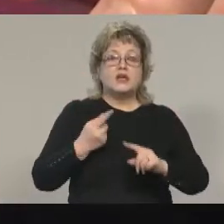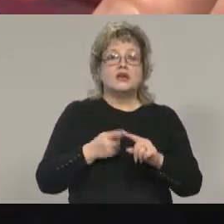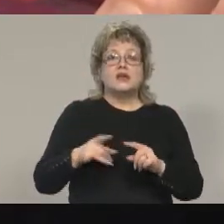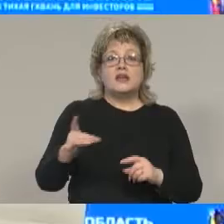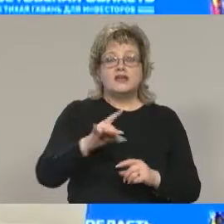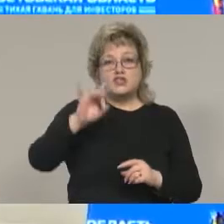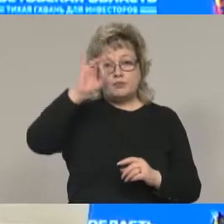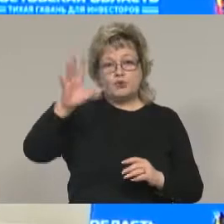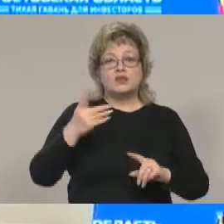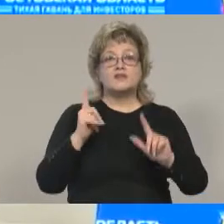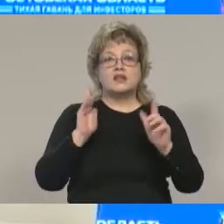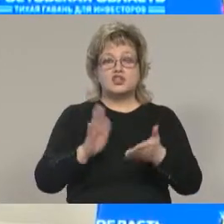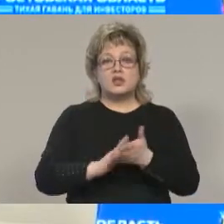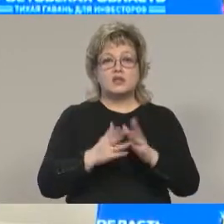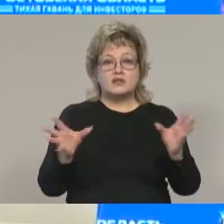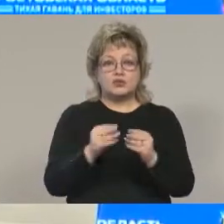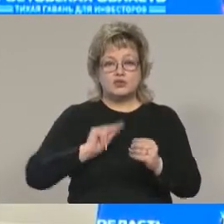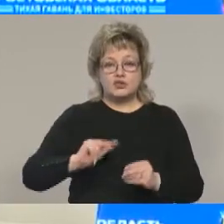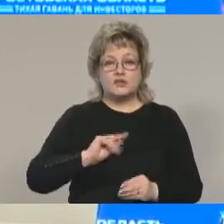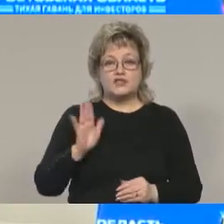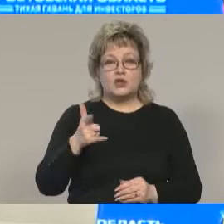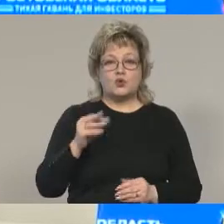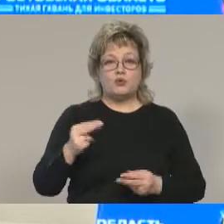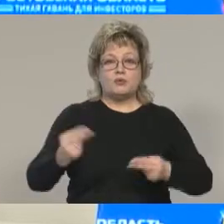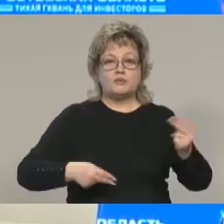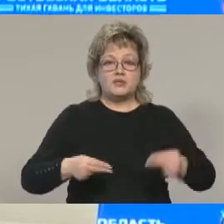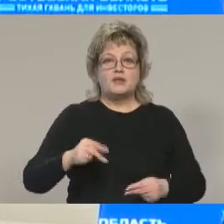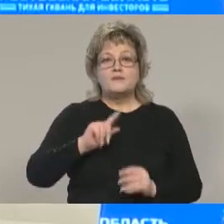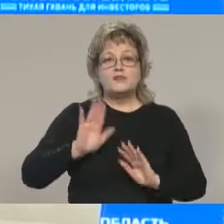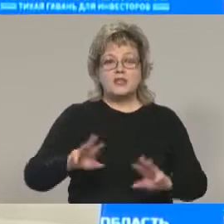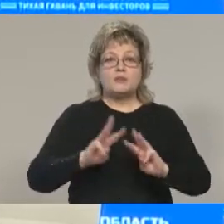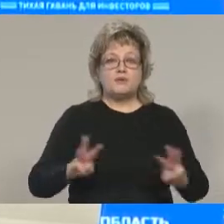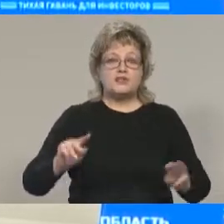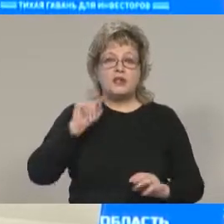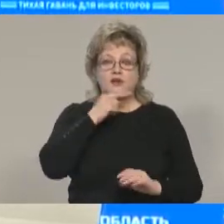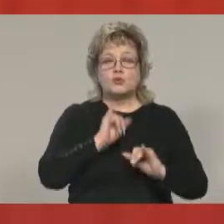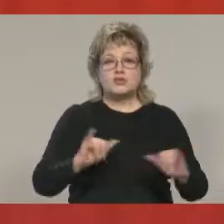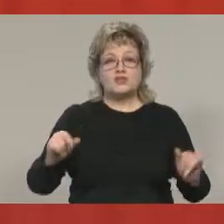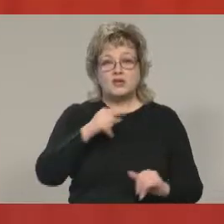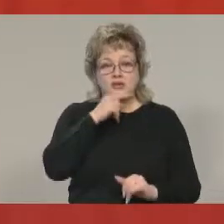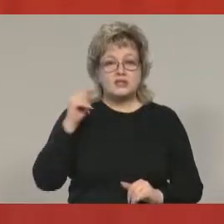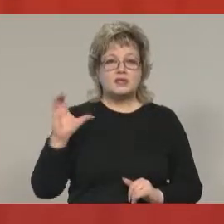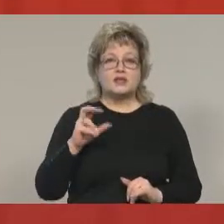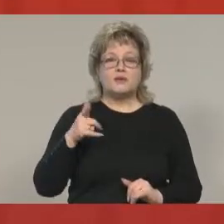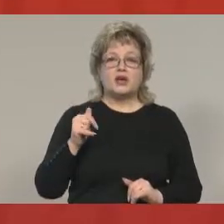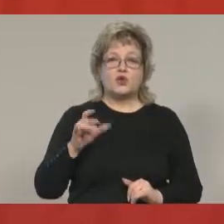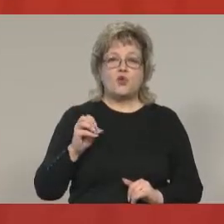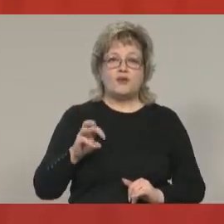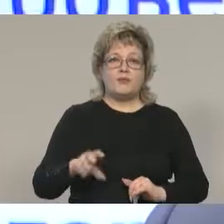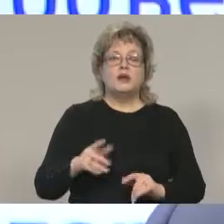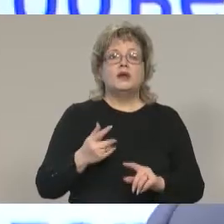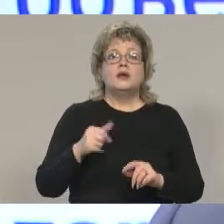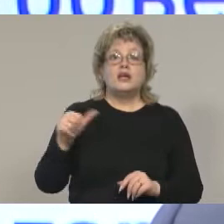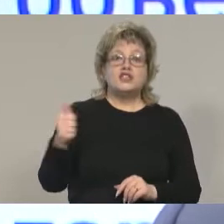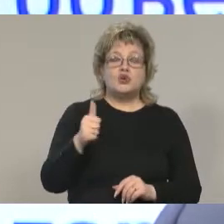«Региональные чемпионы». Соглашение о сотрудничестве Василий Голубев подписал зама министра экономразвития России Сергеем Горьковым.